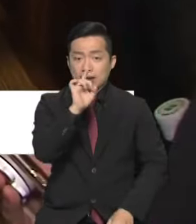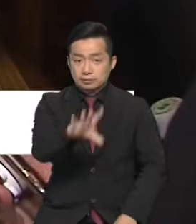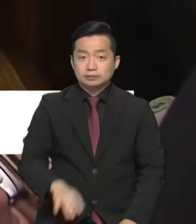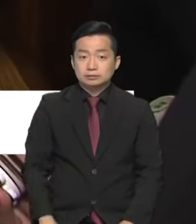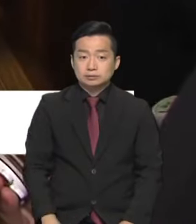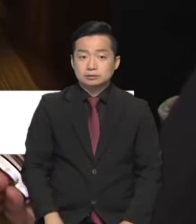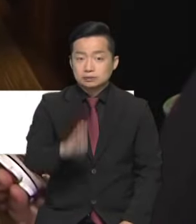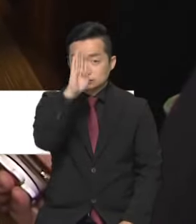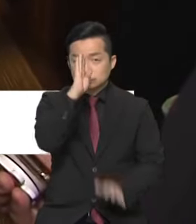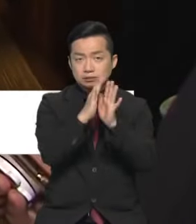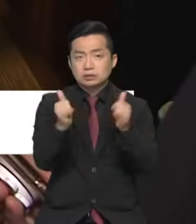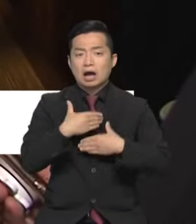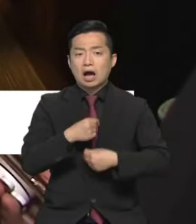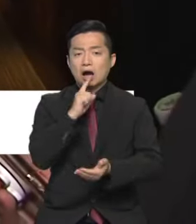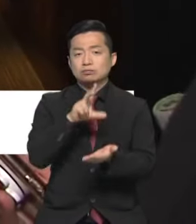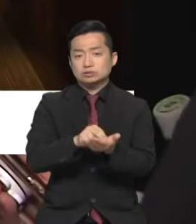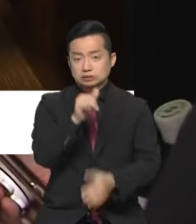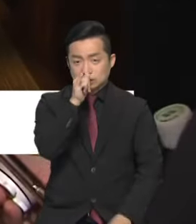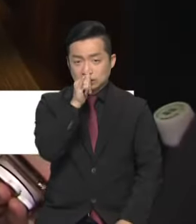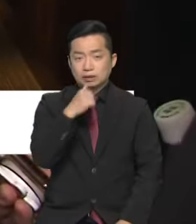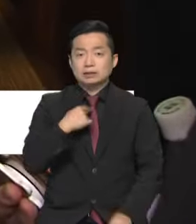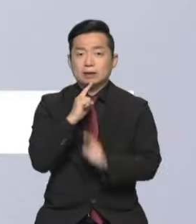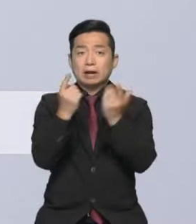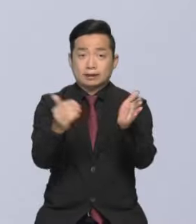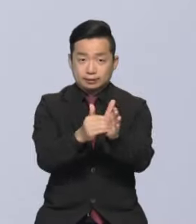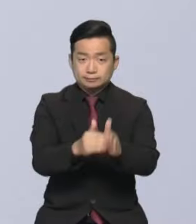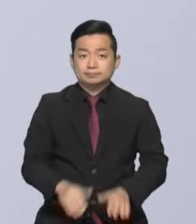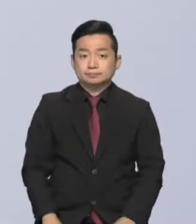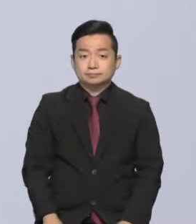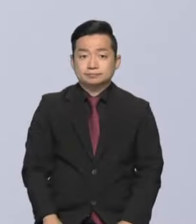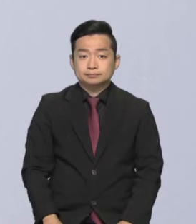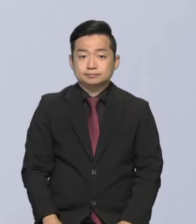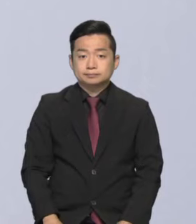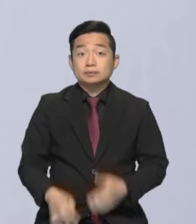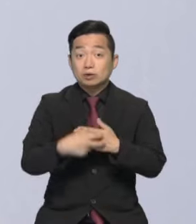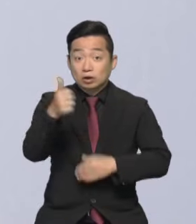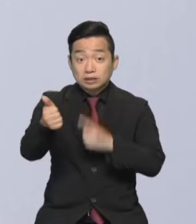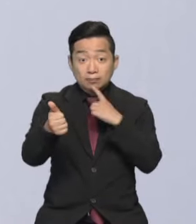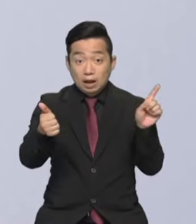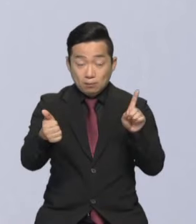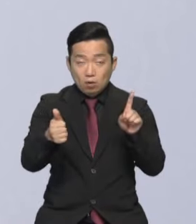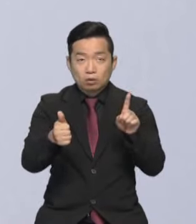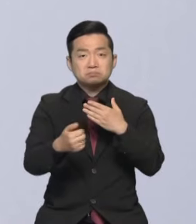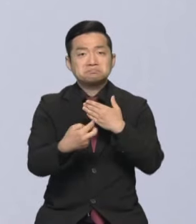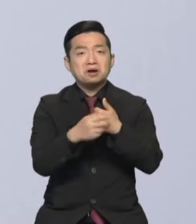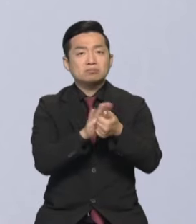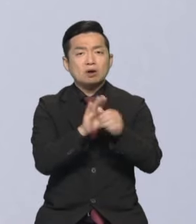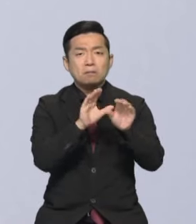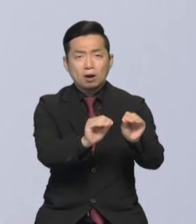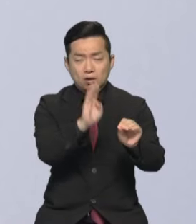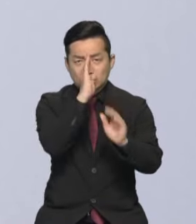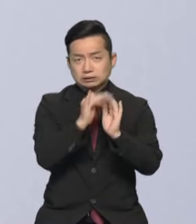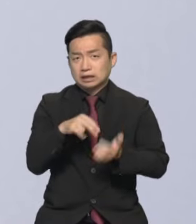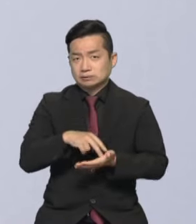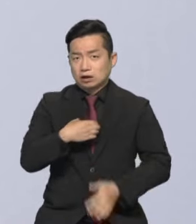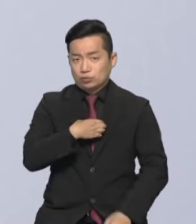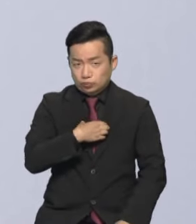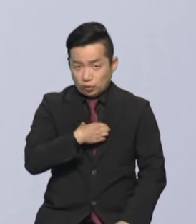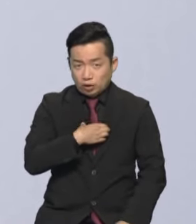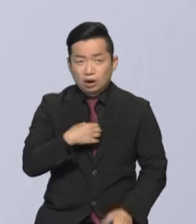환자분들 안전에 문제가 있기 때문에 그렇게 말씀드린 겁니다. 김 병원장은 진료 중단은 환자에게 치명적이라며